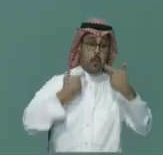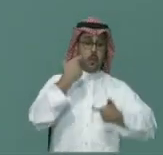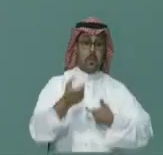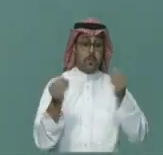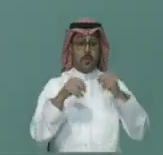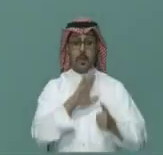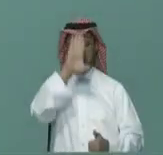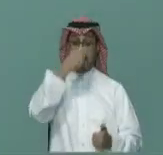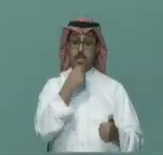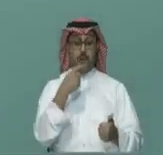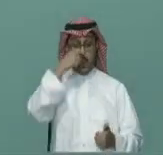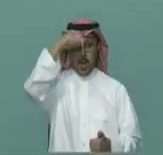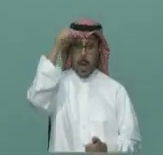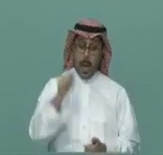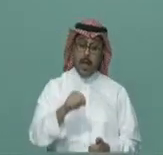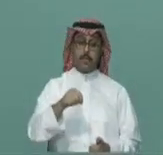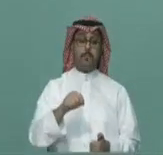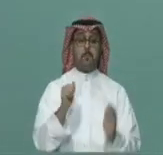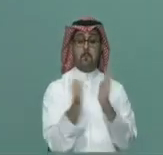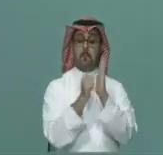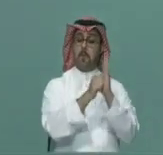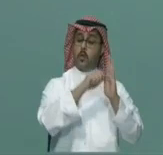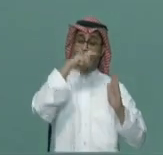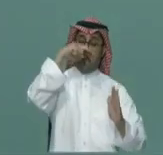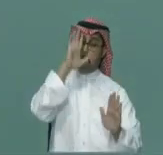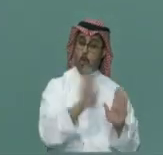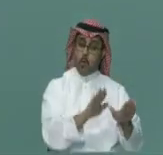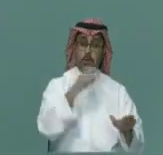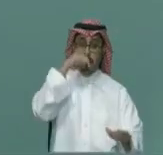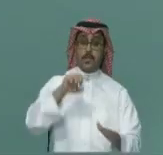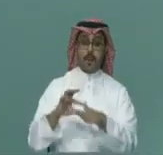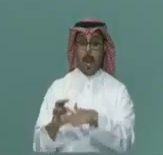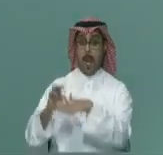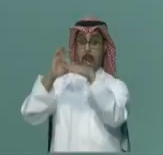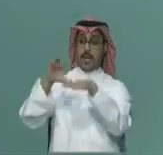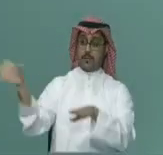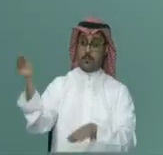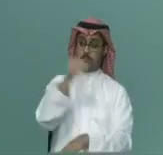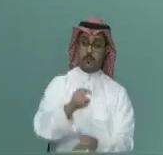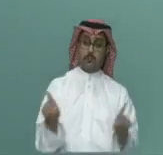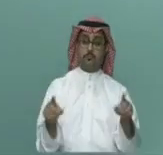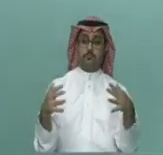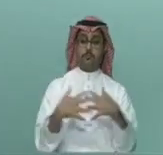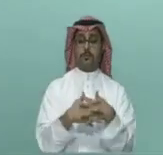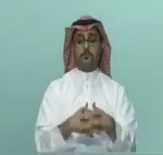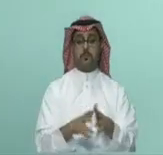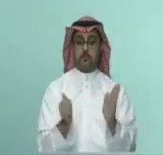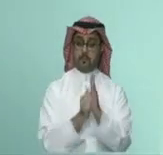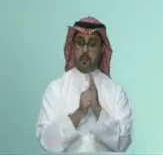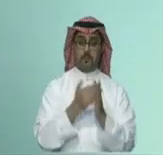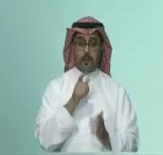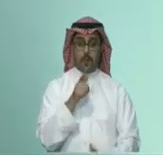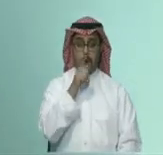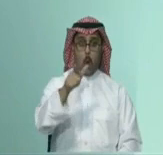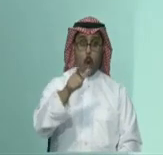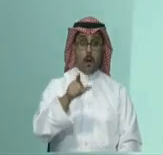السكن الملائم للمواطن وأسباب الحياة الكريمة من أولوياتنا ومحل اهتمام الشخصي. حدث هذا قولا وعملا